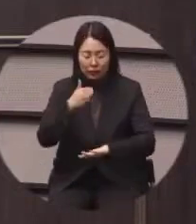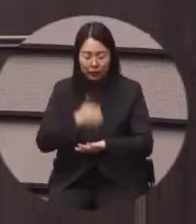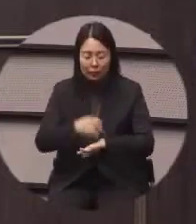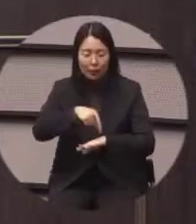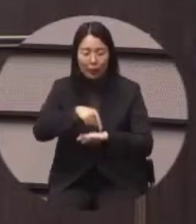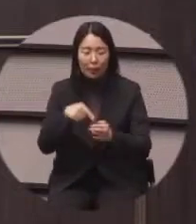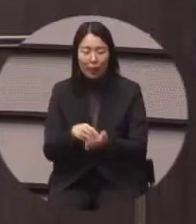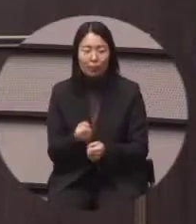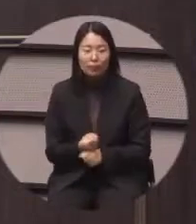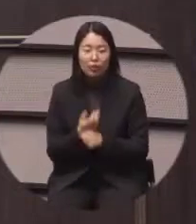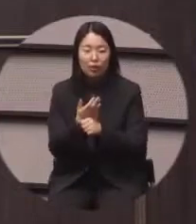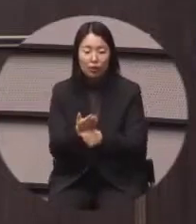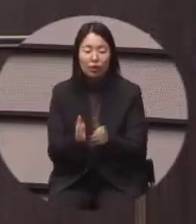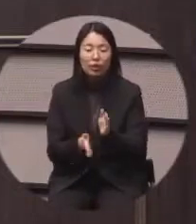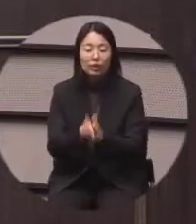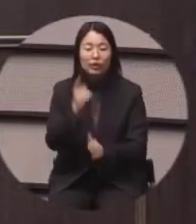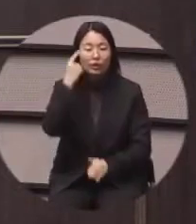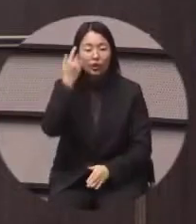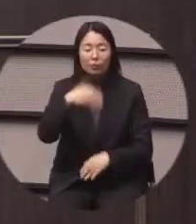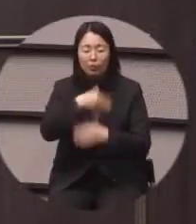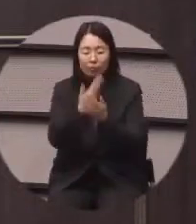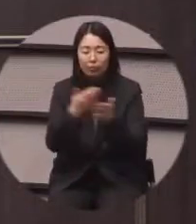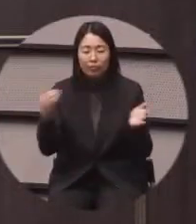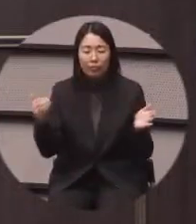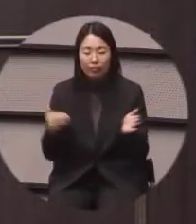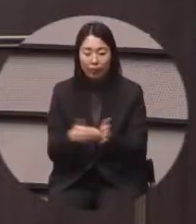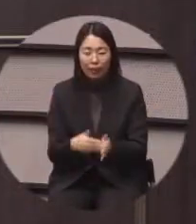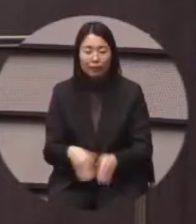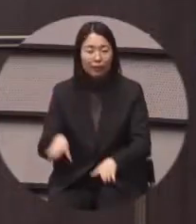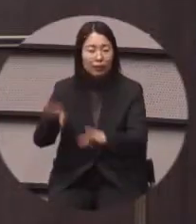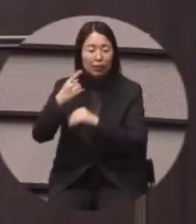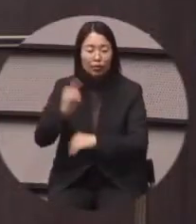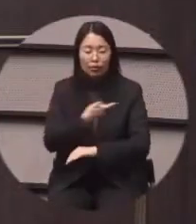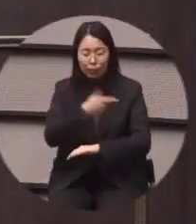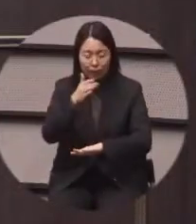감사한 마음을 전하며 시정 질문을 마치겠습니다. 경청해 주셔서 감사합니다.